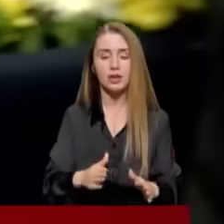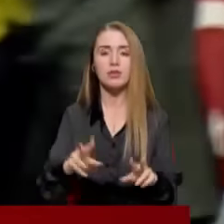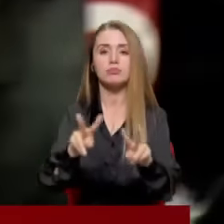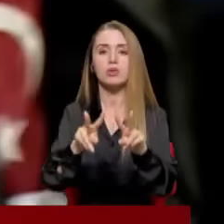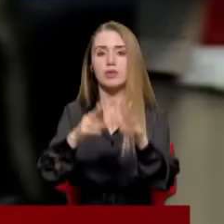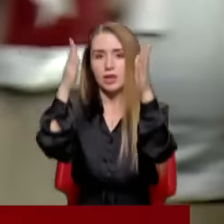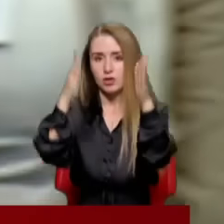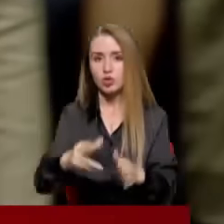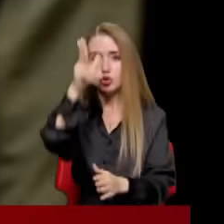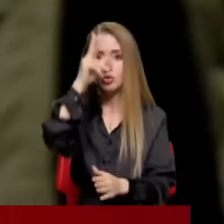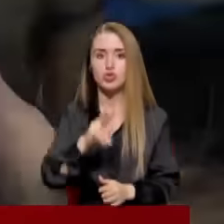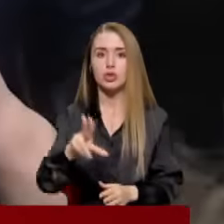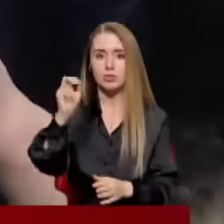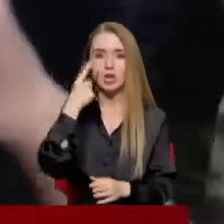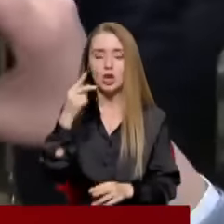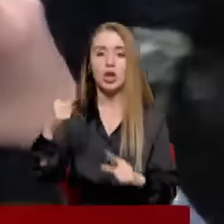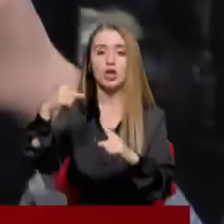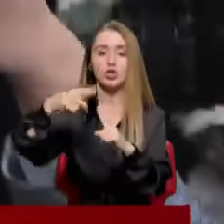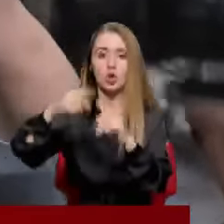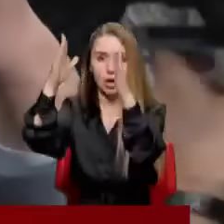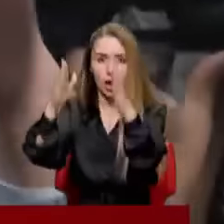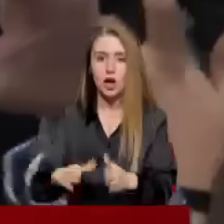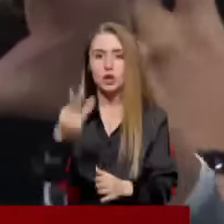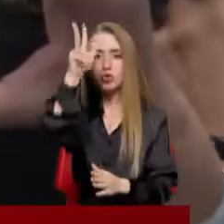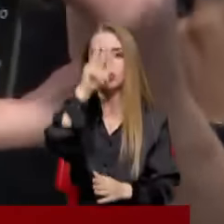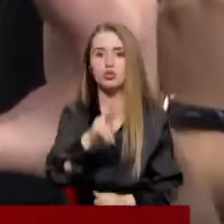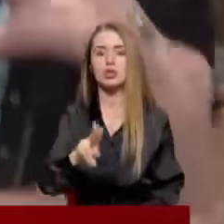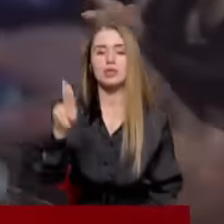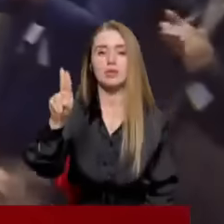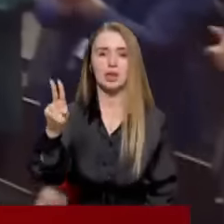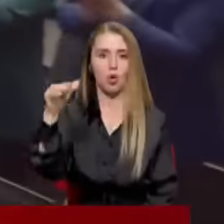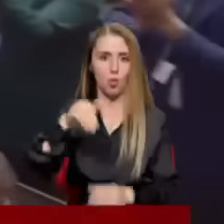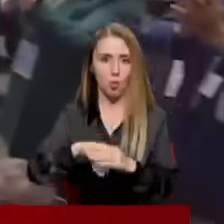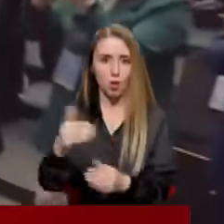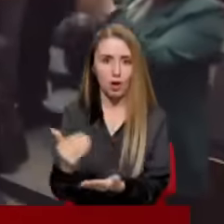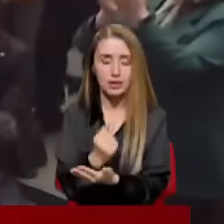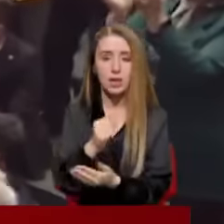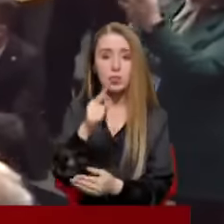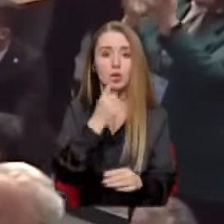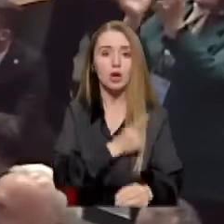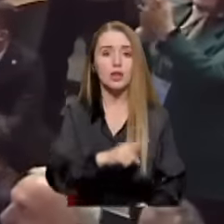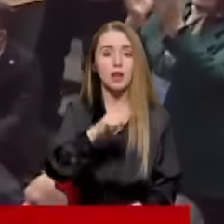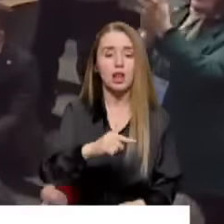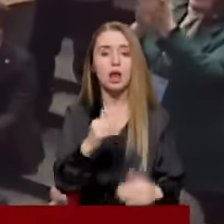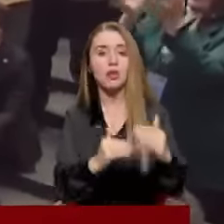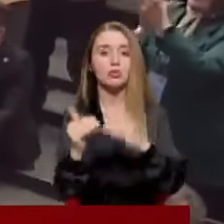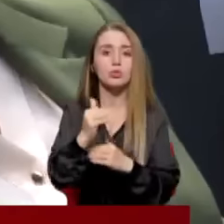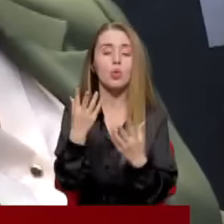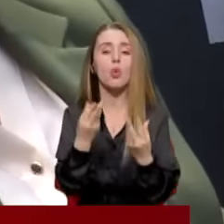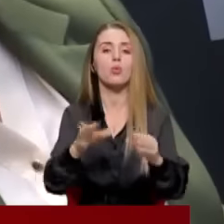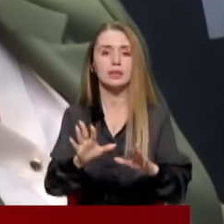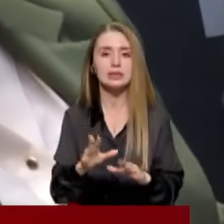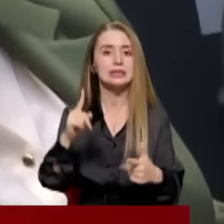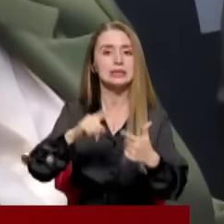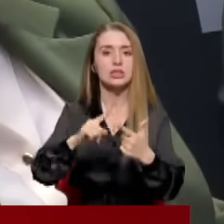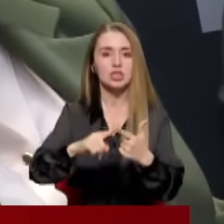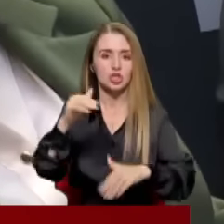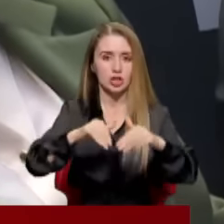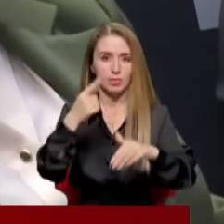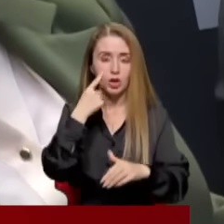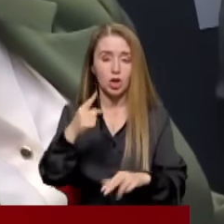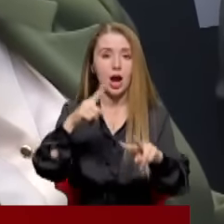Musavat Dervişoğlu 370, Tolga Akalın 327 oy aldı. Hiçbir aday salt çoğunluğu sağlayamadı. İkinci turda